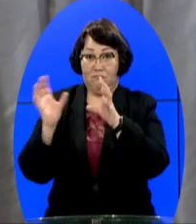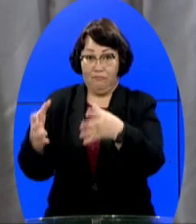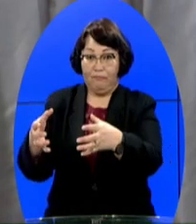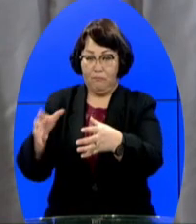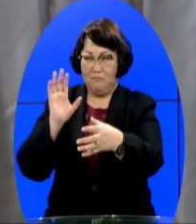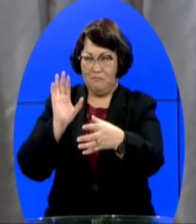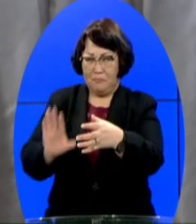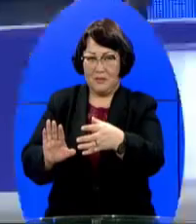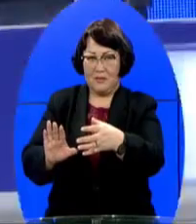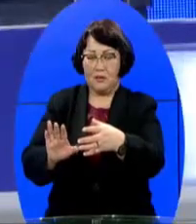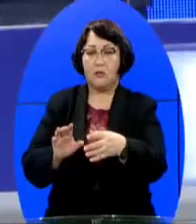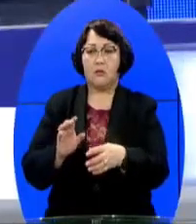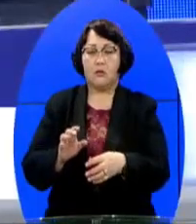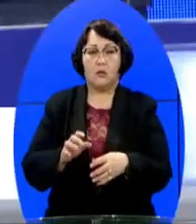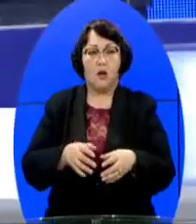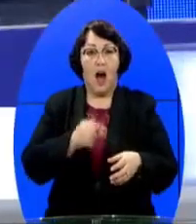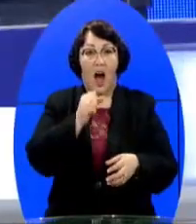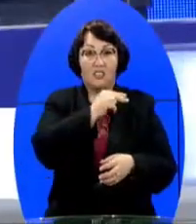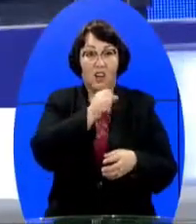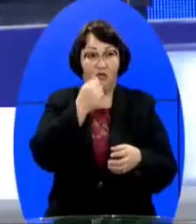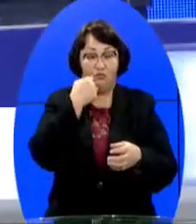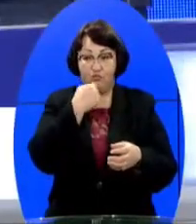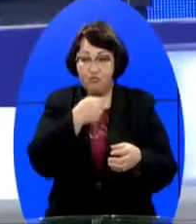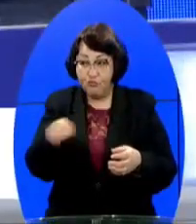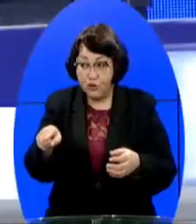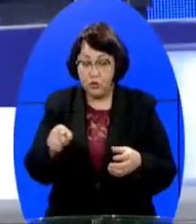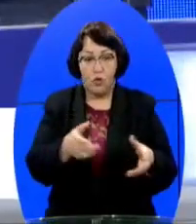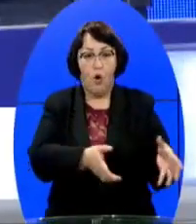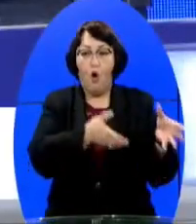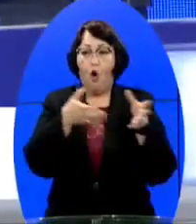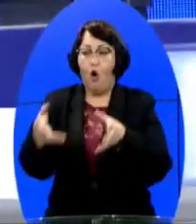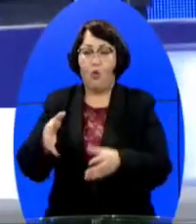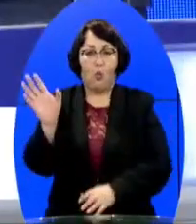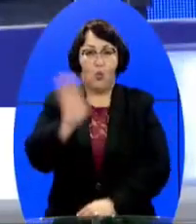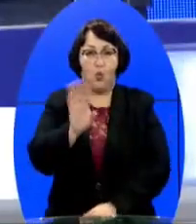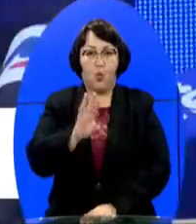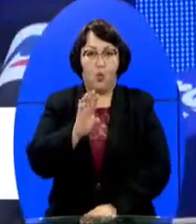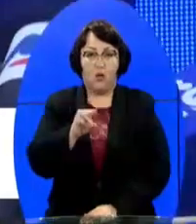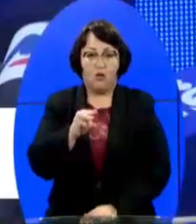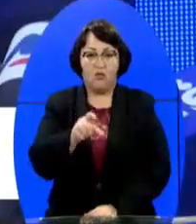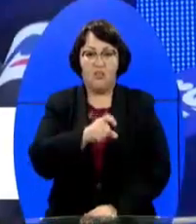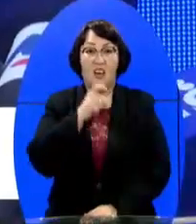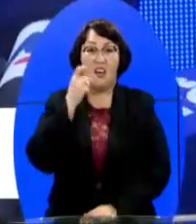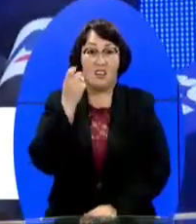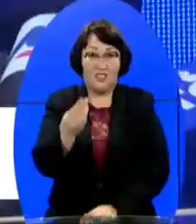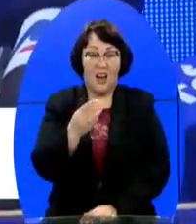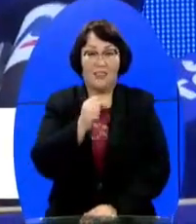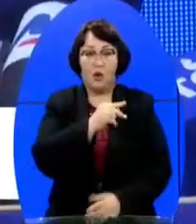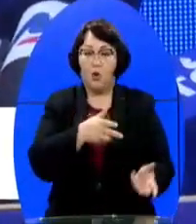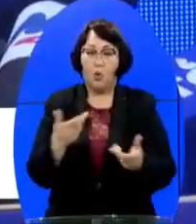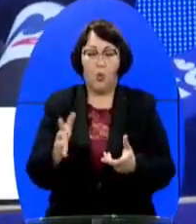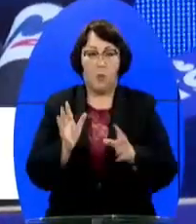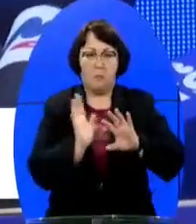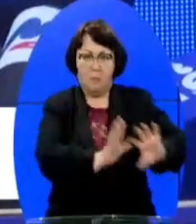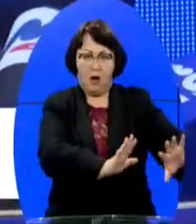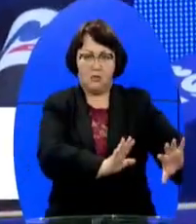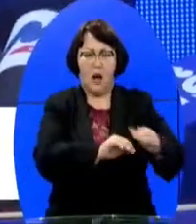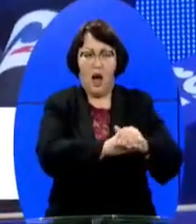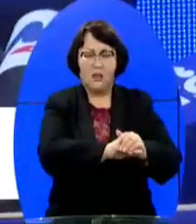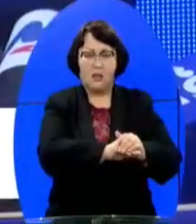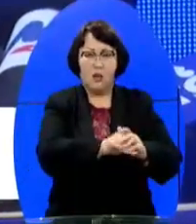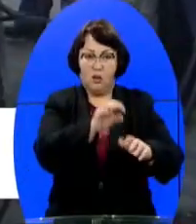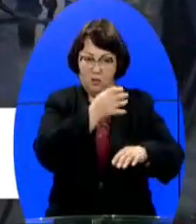тээшийг шууд өгөхгүй, тээшинд ямар нэгэн вирус байх боломжтой учраас тодорхой хугацаанд хадгалж байгаа төгөх дэлхийн эрүүл мэндийн байгууллагаас гаргасан зөвлөмжийн дагуу